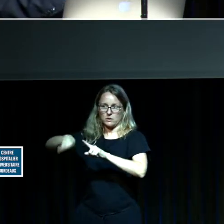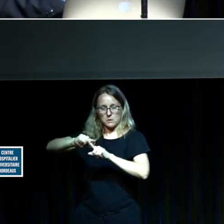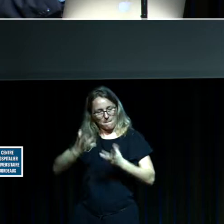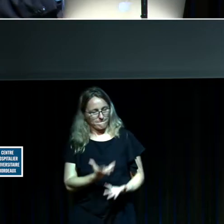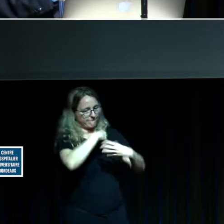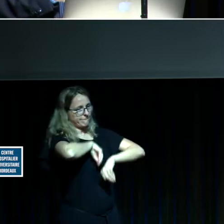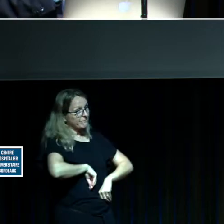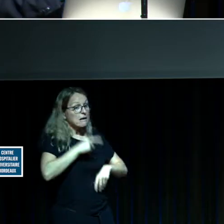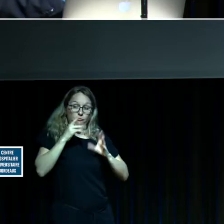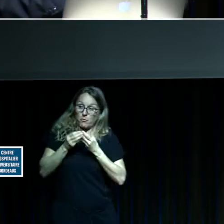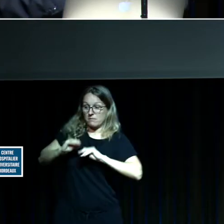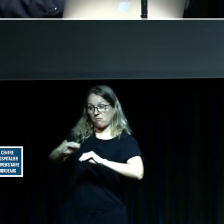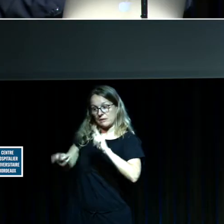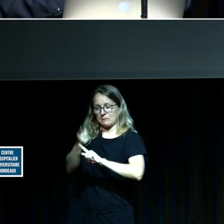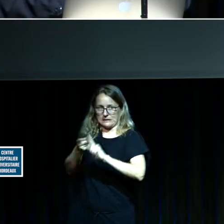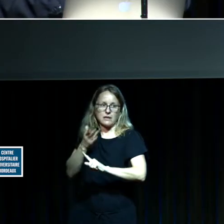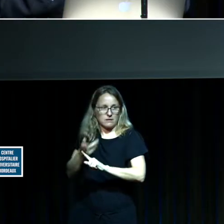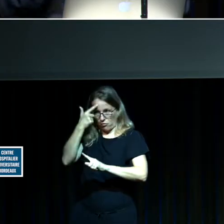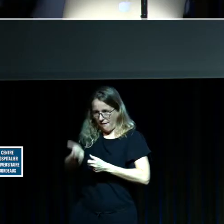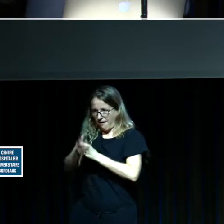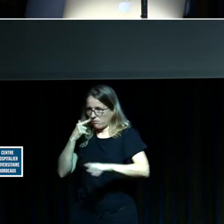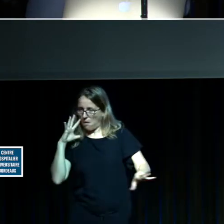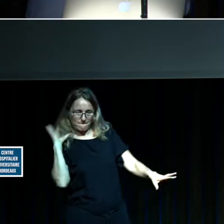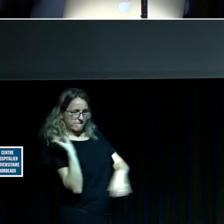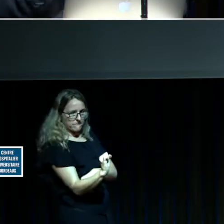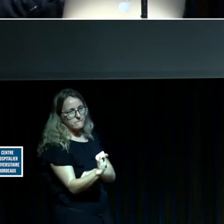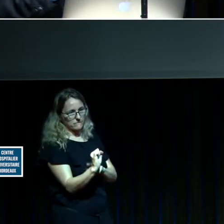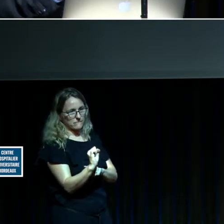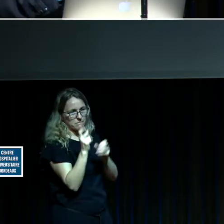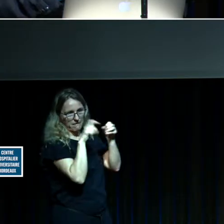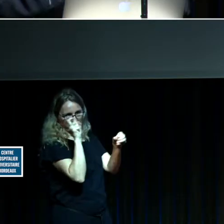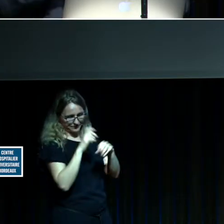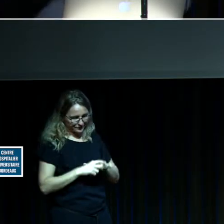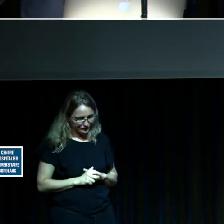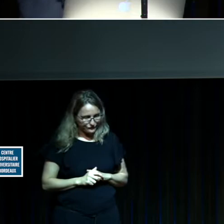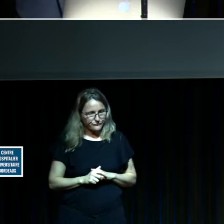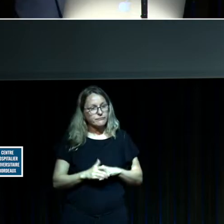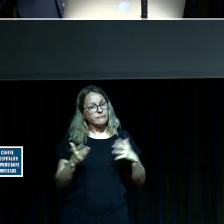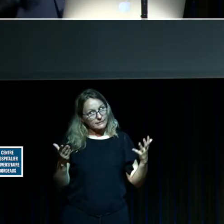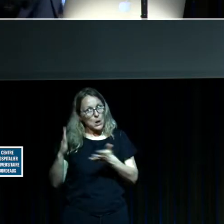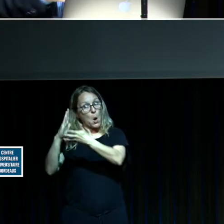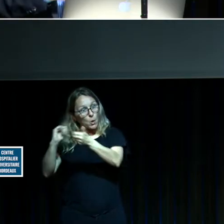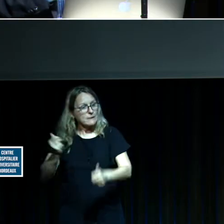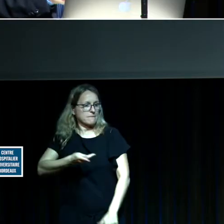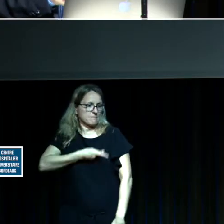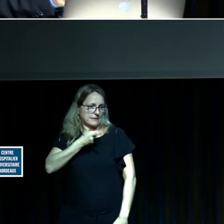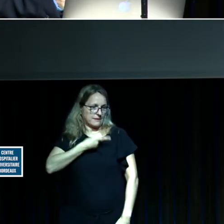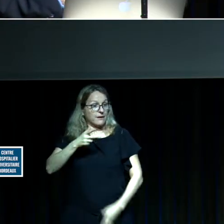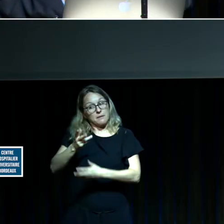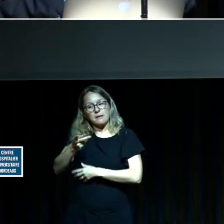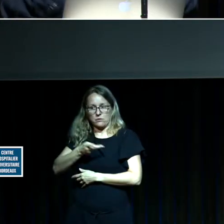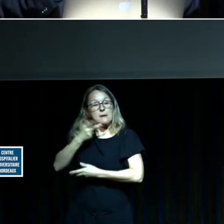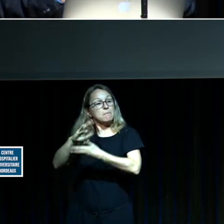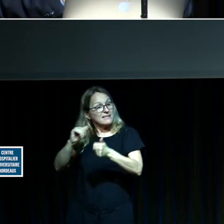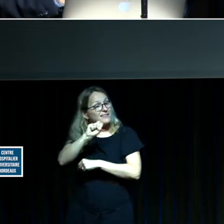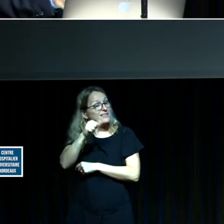avec des formations spécifiques, justement pour les aider à repérer ces signes d'alerte. Ensuite, on va vous passer à un médecin. C'est un médecin régulateur du